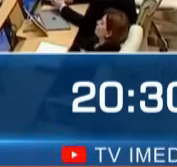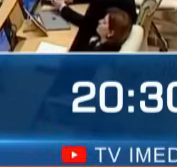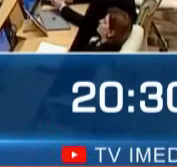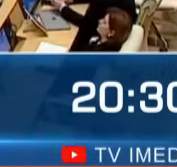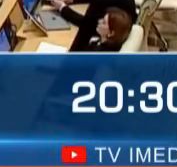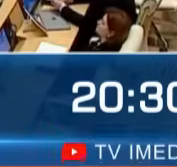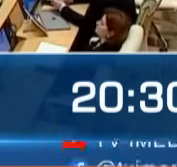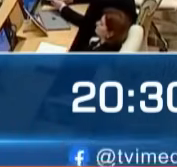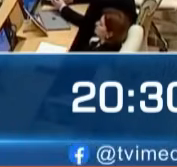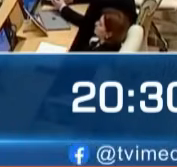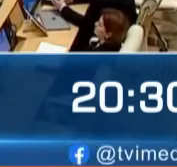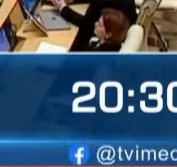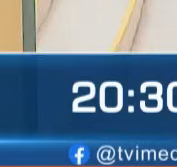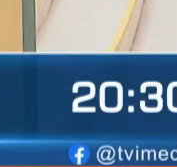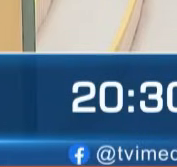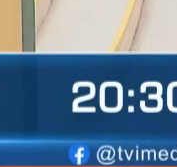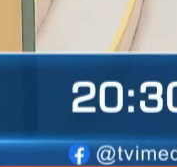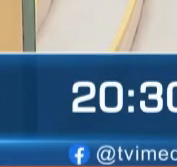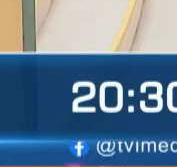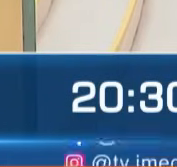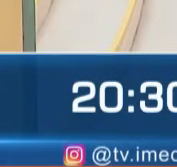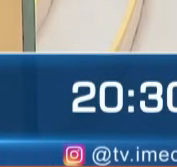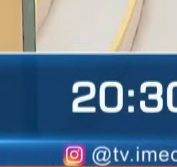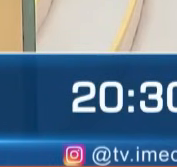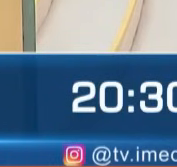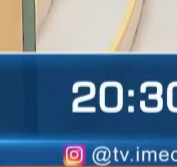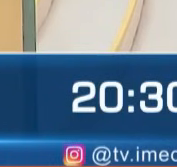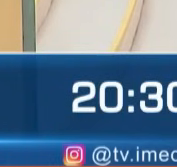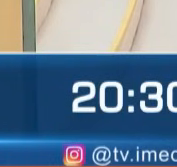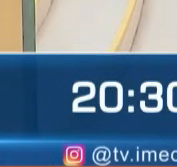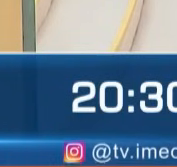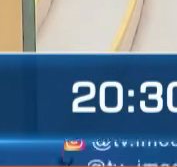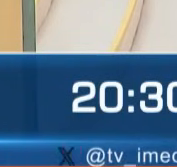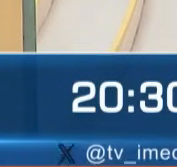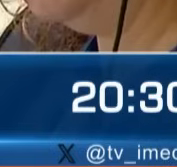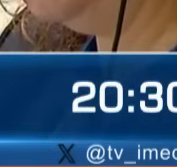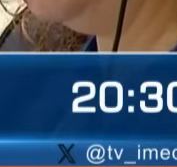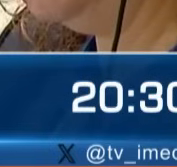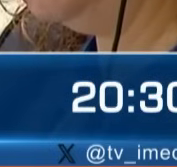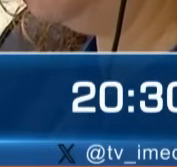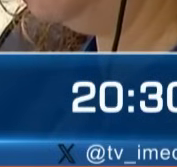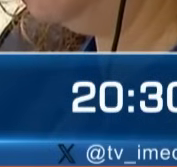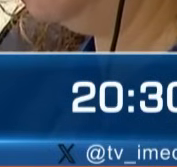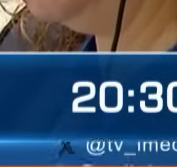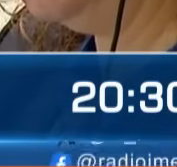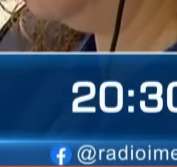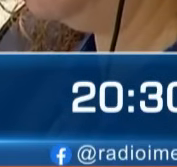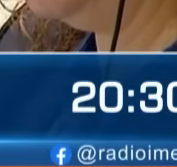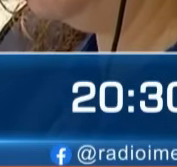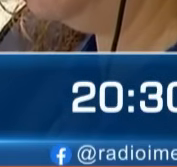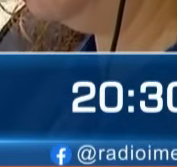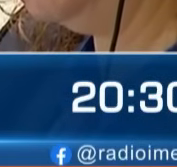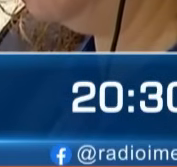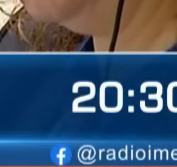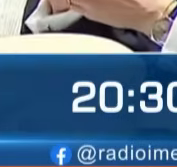პრემიერთან მას კარგი თანამშრომლობა აქვს და იმედი აქვს, რომ ასე გაგრძელდება მაშინაც, როდესაც ირაკლი ღარიბაშვილი თანამდებობაზე